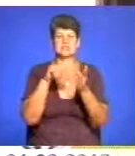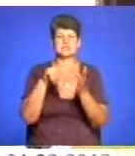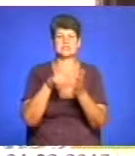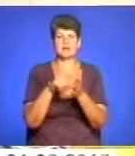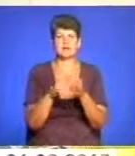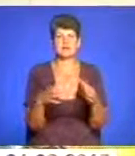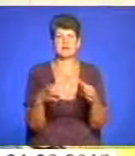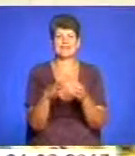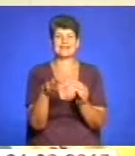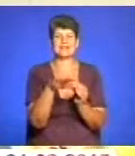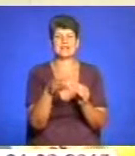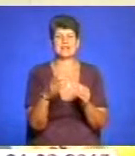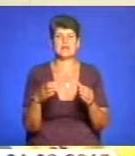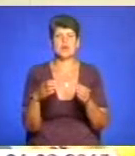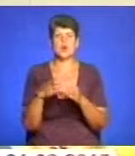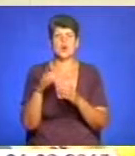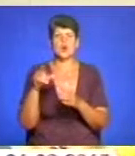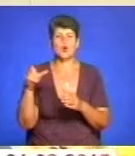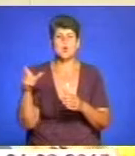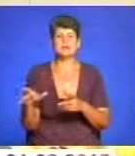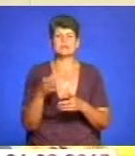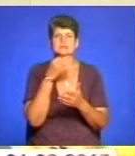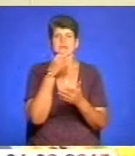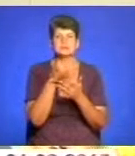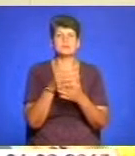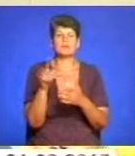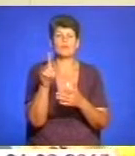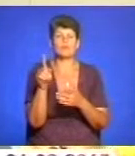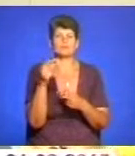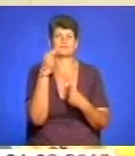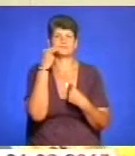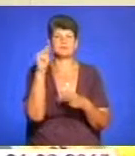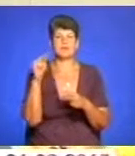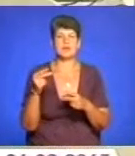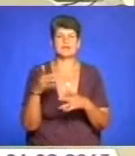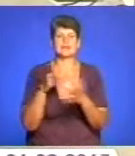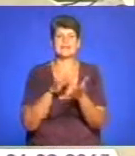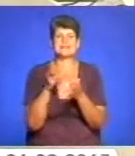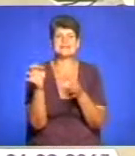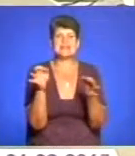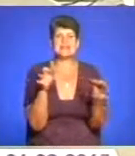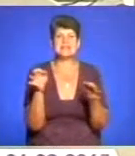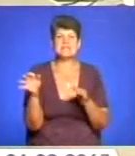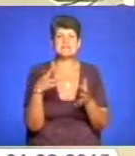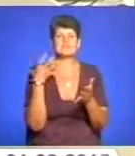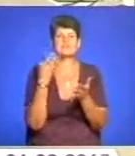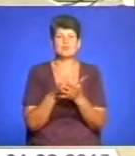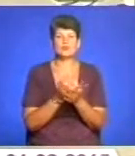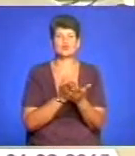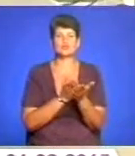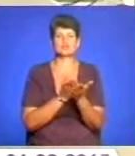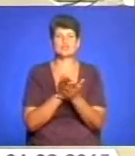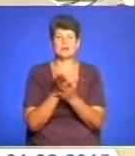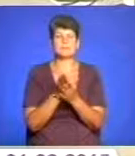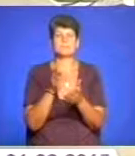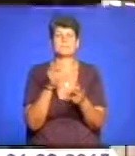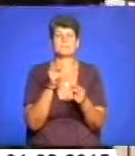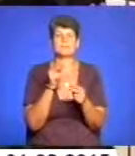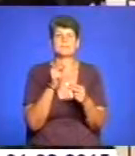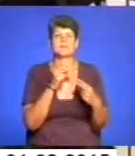територіальних громад. Глава держави вкотре розповідає про переваги децентралізації. В свою чергу керівники сіл, селищ та